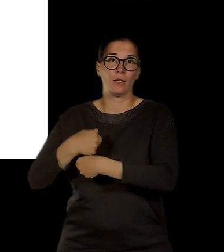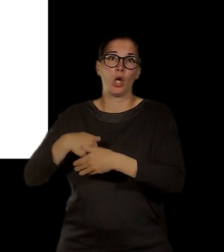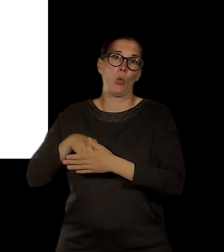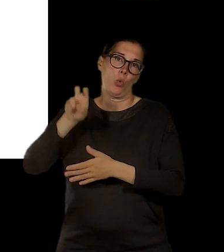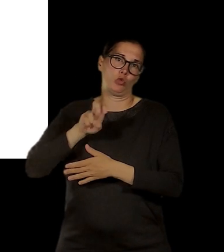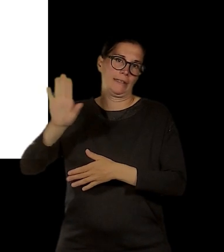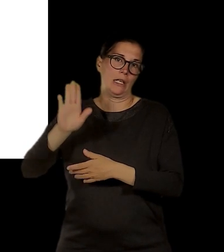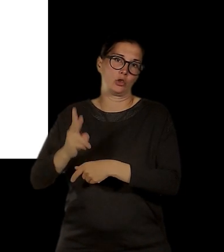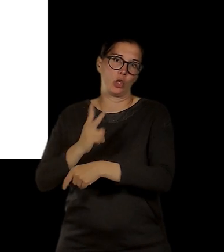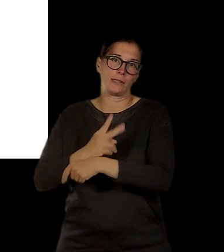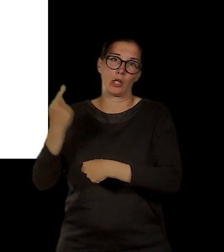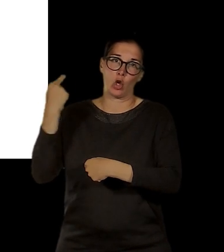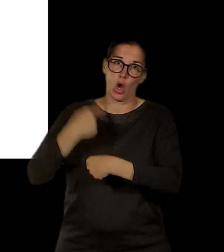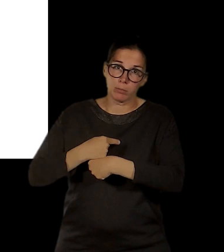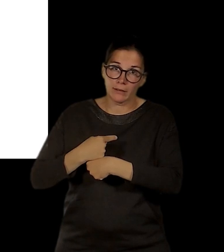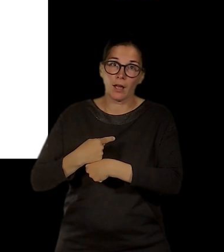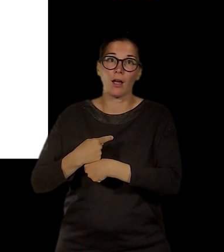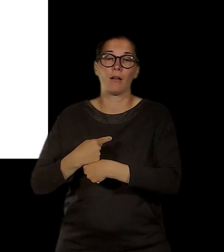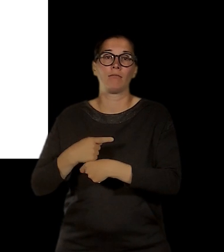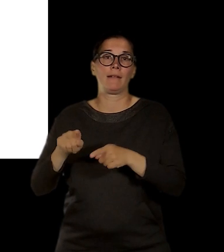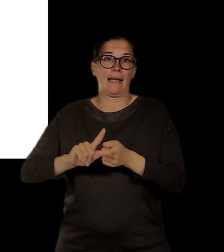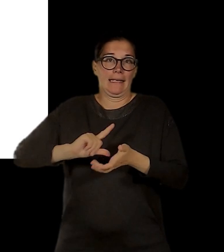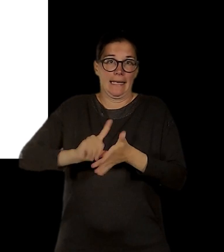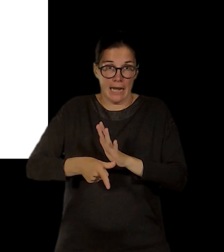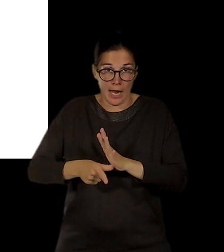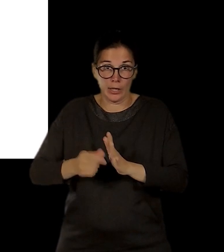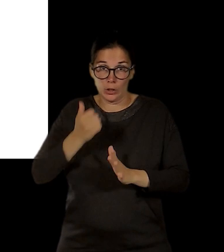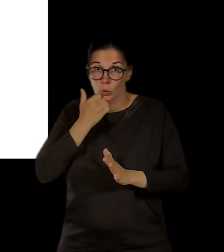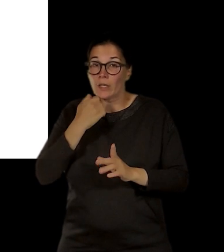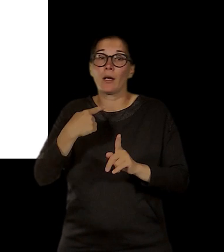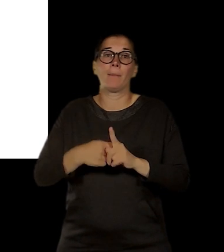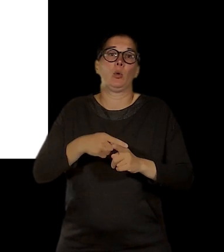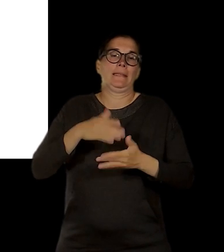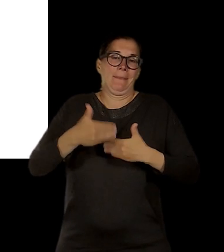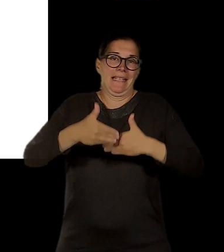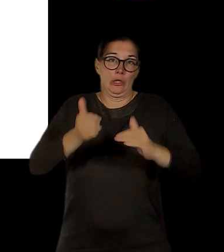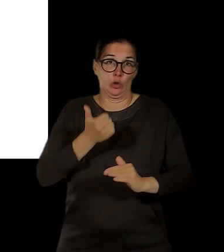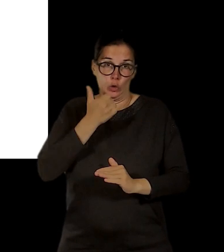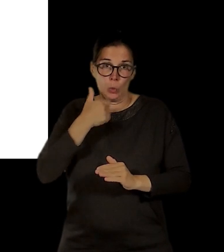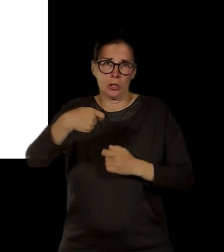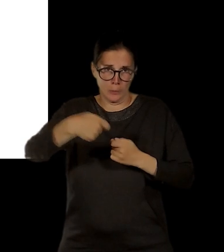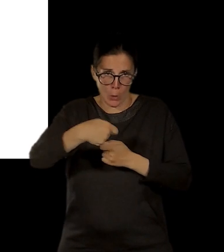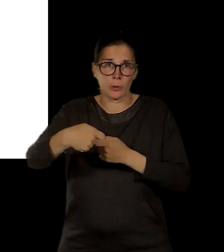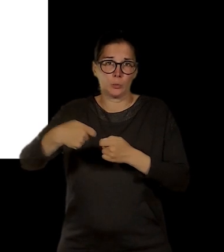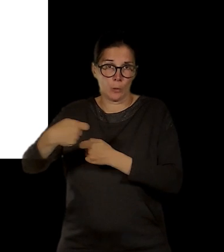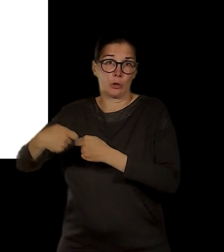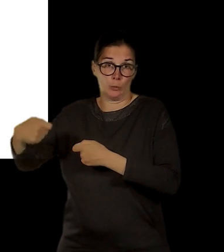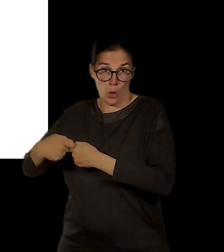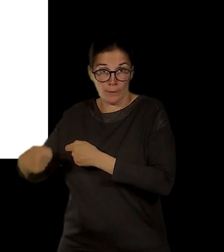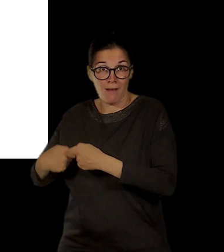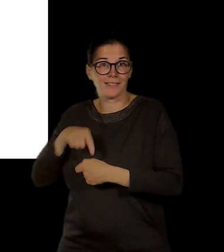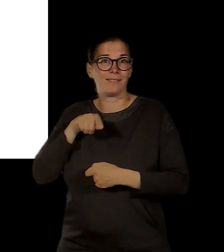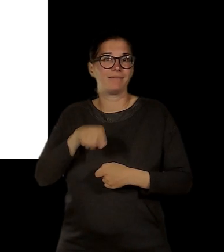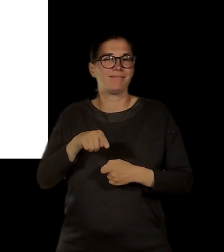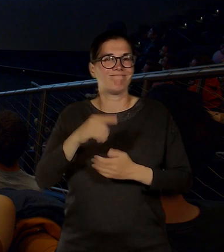stát, je to kanton Curych a je to město Curych, který na tomto projektu spolupracují. A tohle je docela specifický